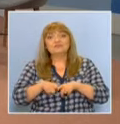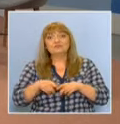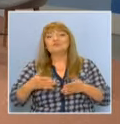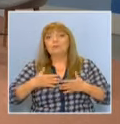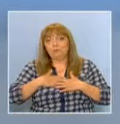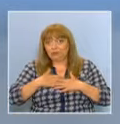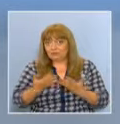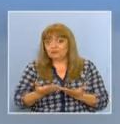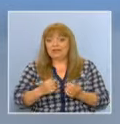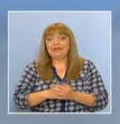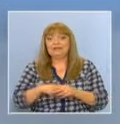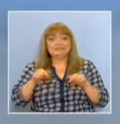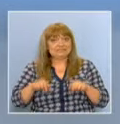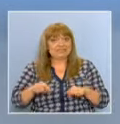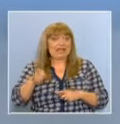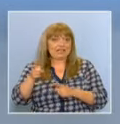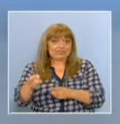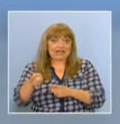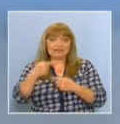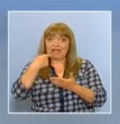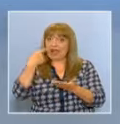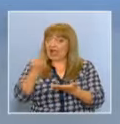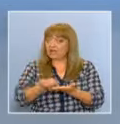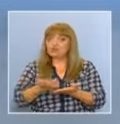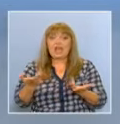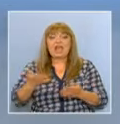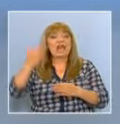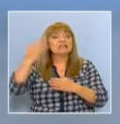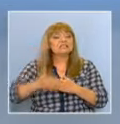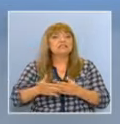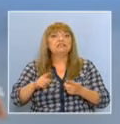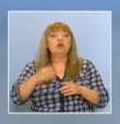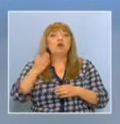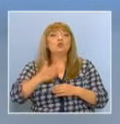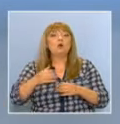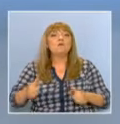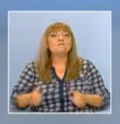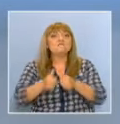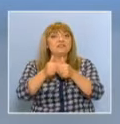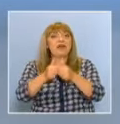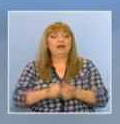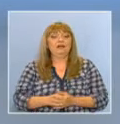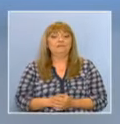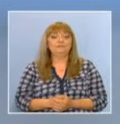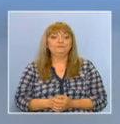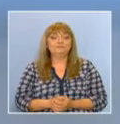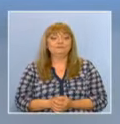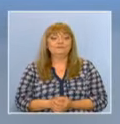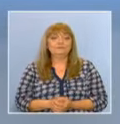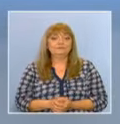Нека сега тя само да ни каже как стигна до финала, а после ще се върнем на